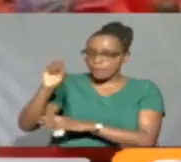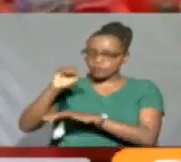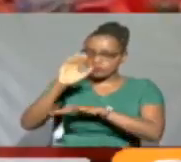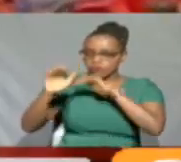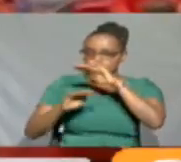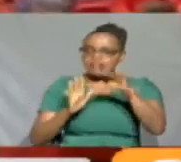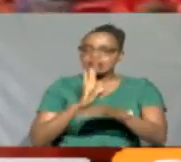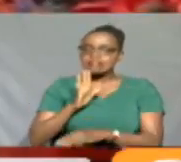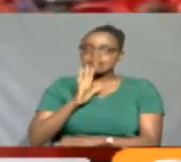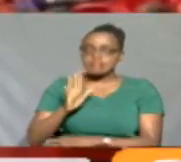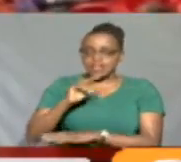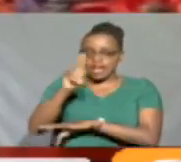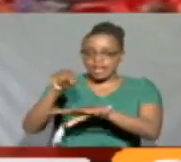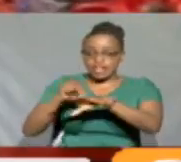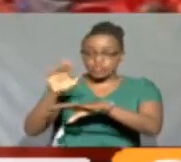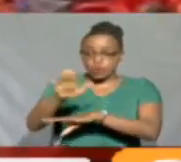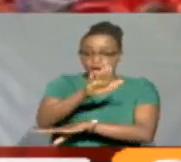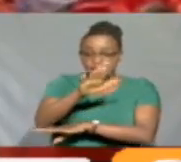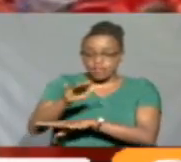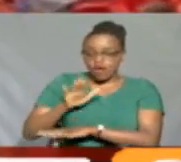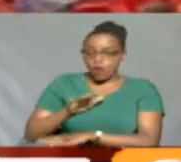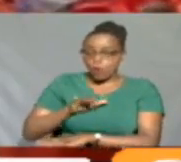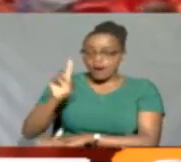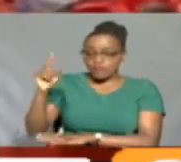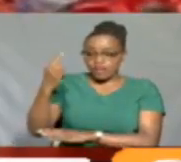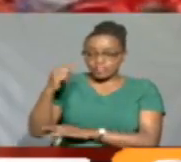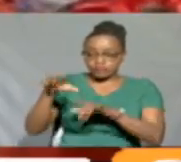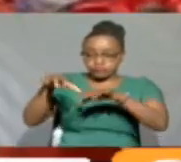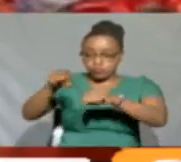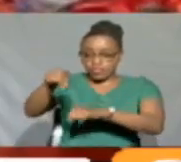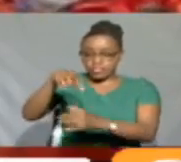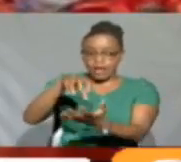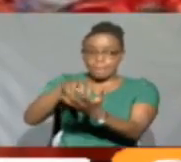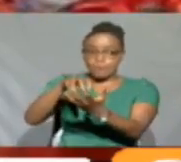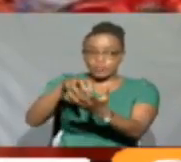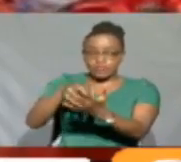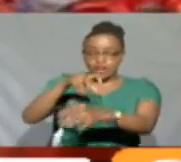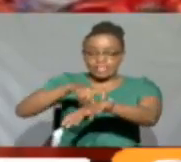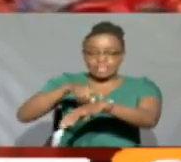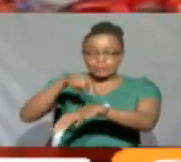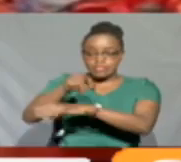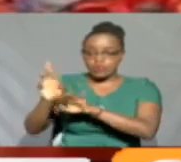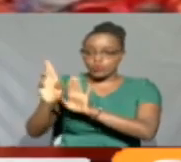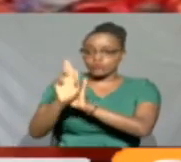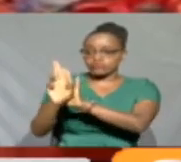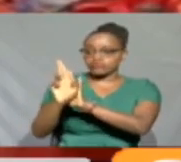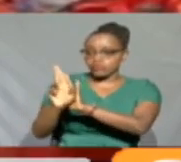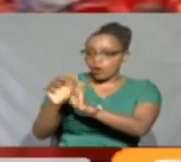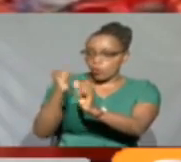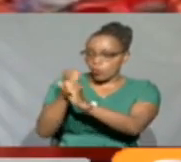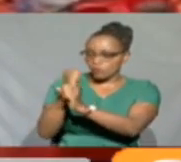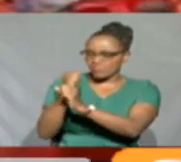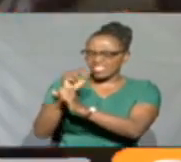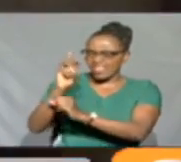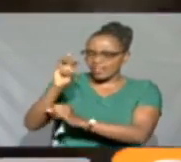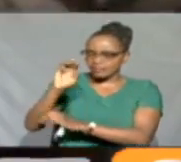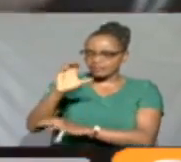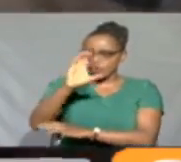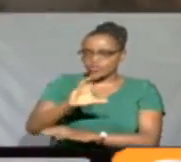naibu spika wa bunge la taifa, mwanamke wa kwanza kushikilia wadhifa huo alipokuwa akiwakilisha wakazi wa Sotik